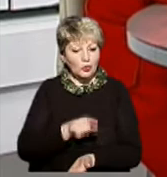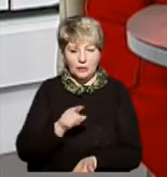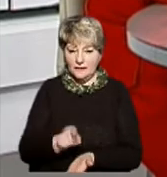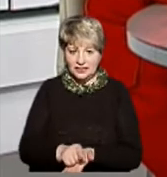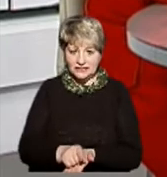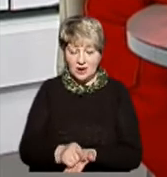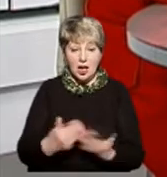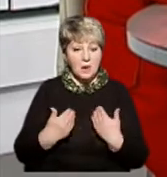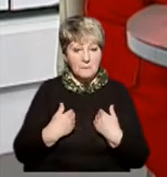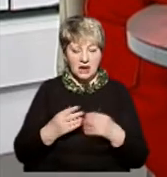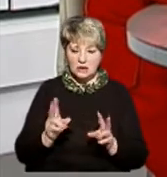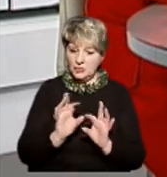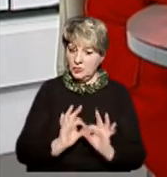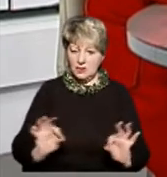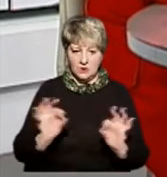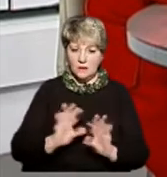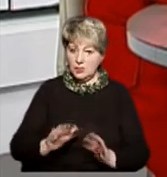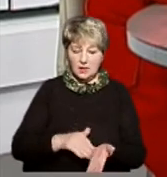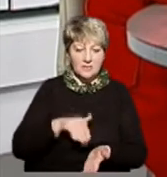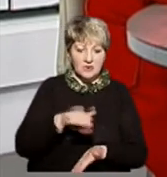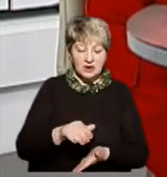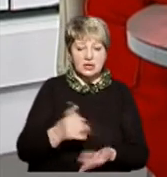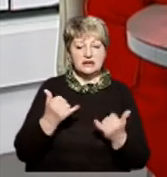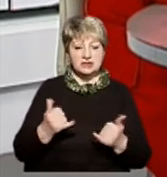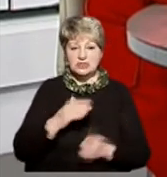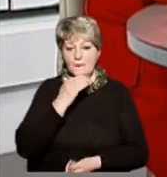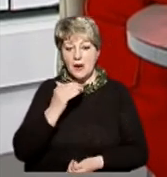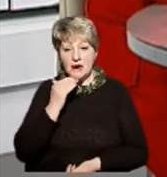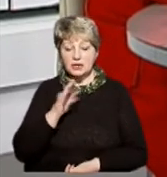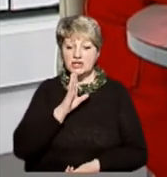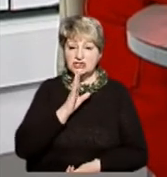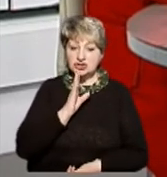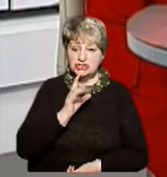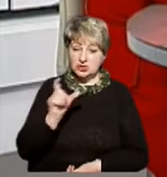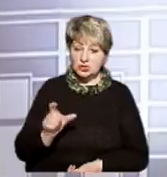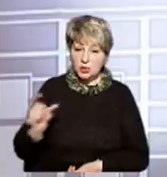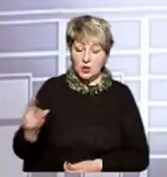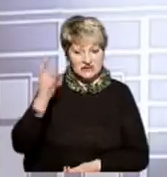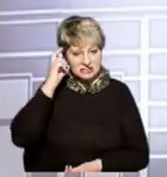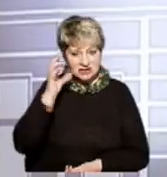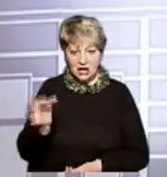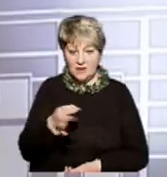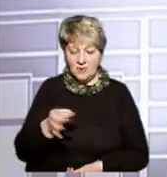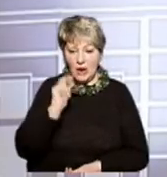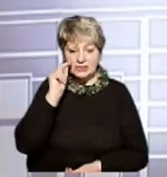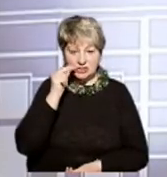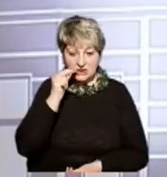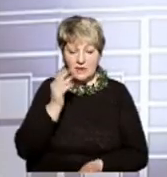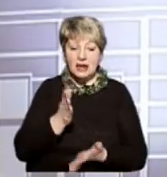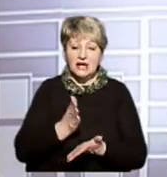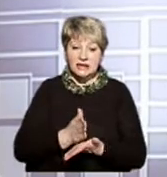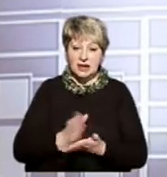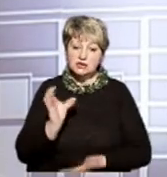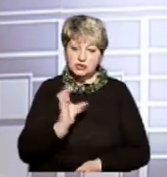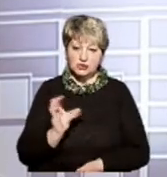Ми нікому не відмовляємо, вони звертаються. До речі, зараз доволі багато жінок з Київської області. У нас є жінки з Чернігова, є